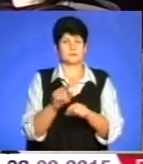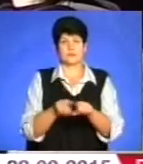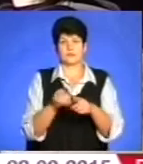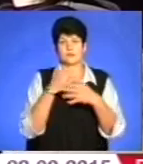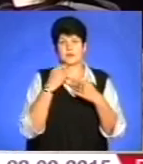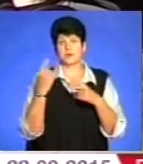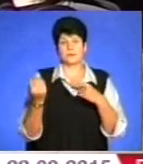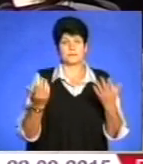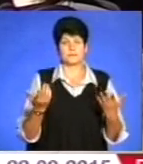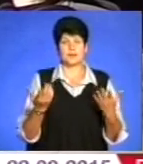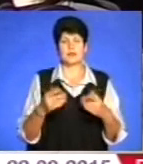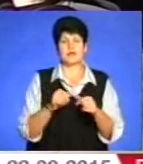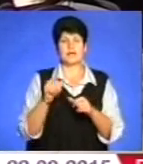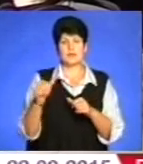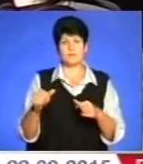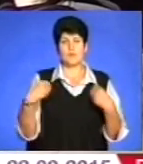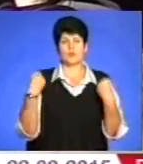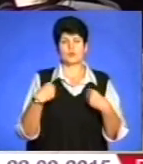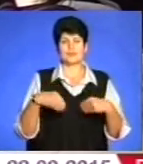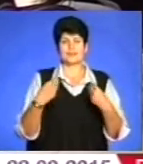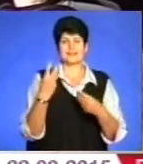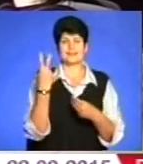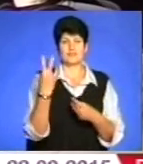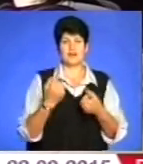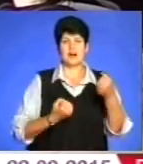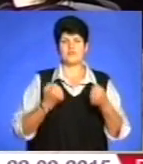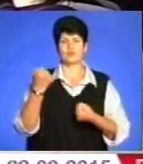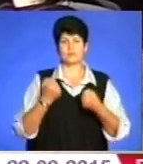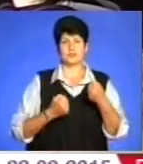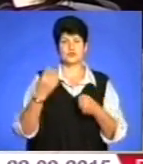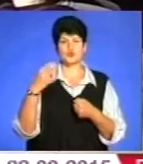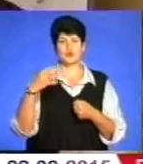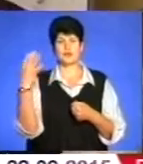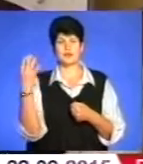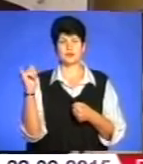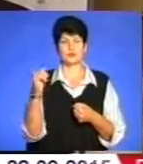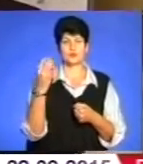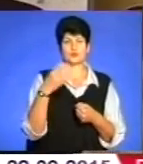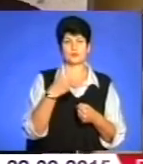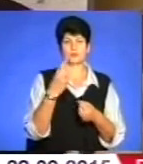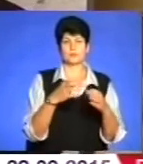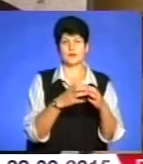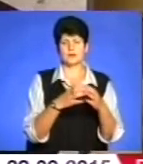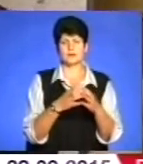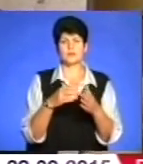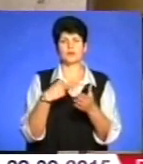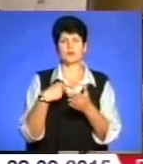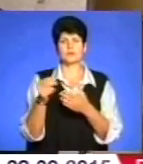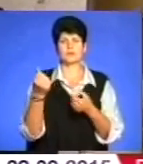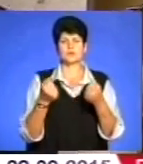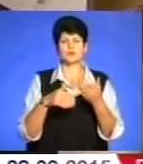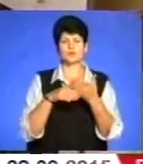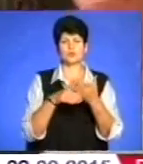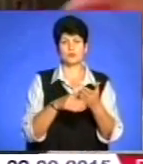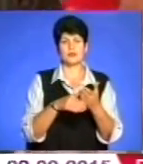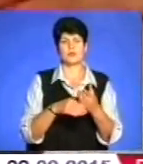та продуктів, волонтери доставили два автомобілі бійцям 44-ї та 92-ї бригад. Придбати машини допомогла українська діаспора